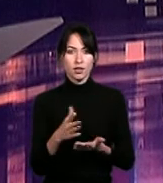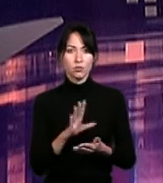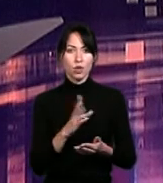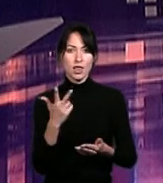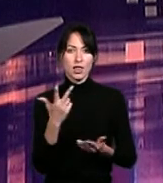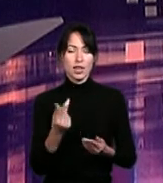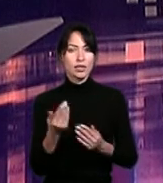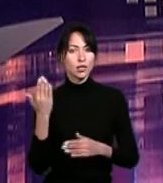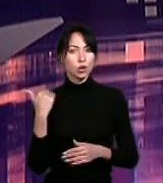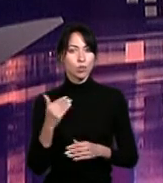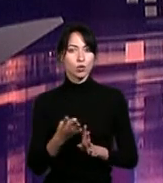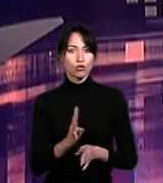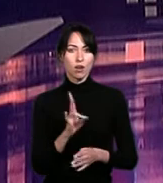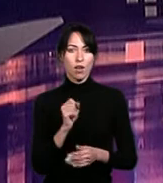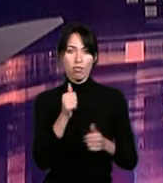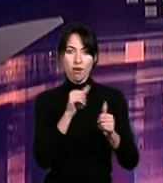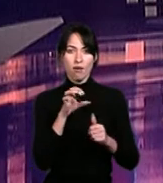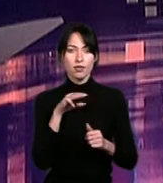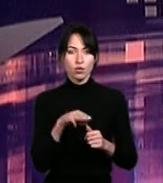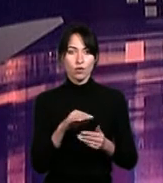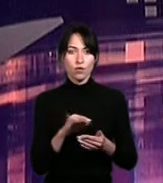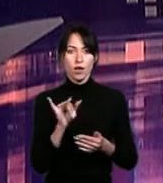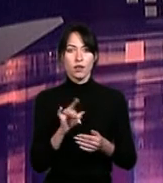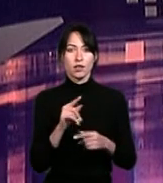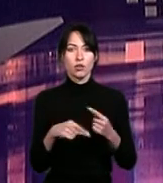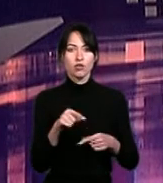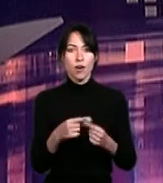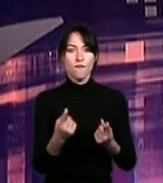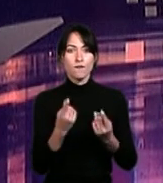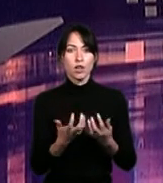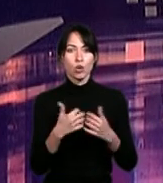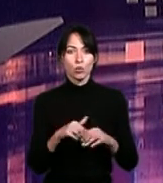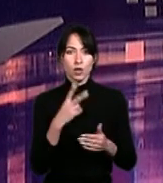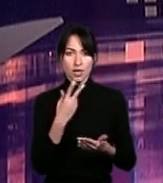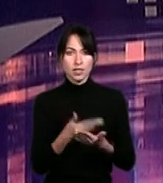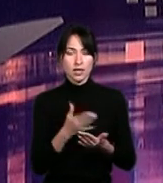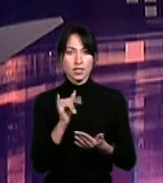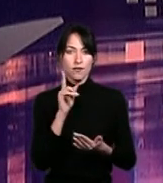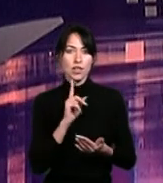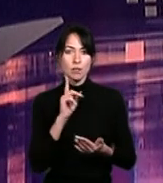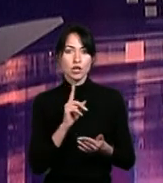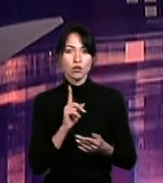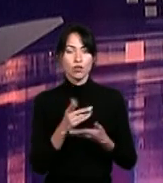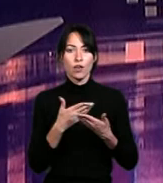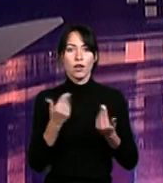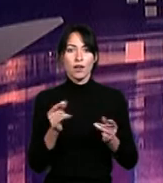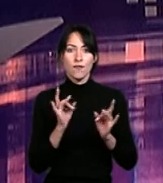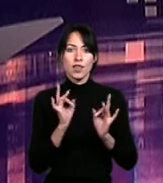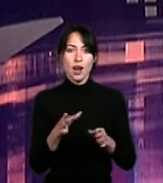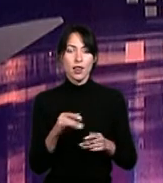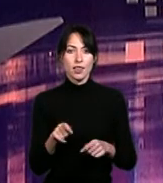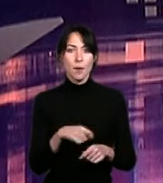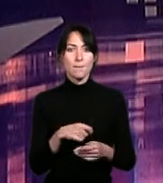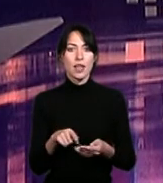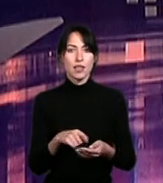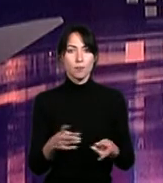три дні тому. Черга на тестування утворилась через велику кількість зразків та тимчасову відсутність витратних